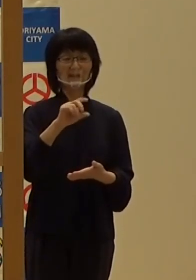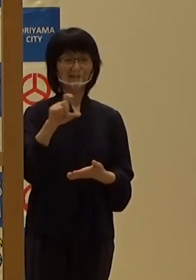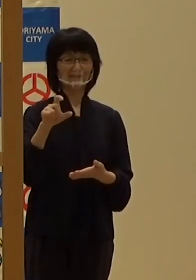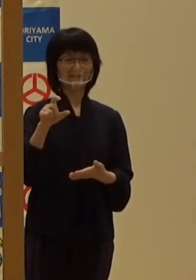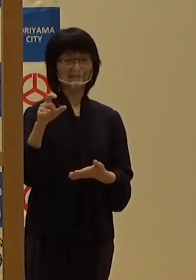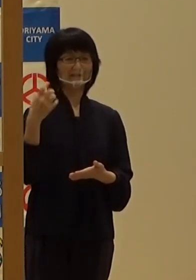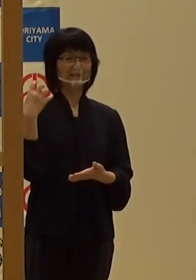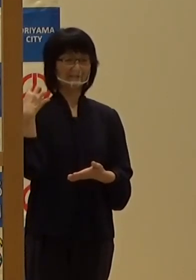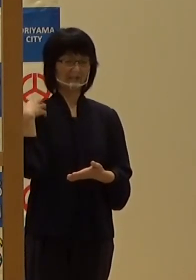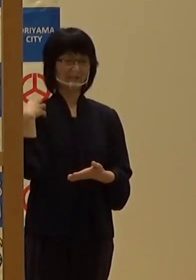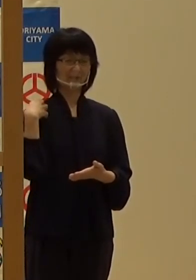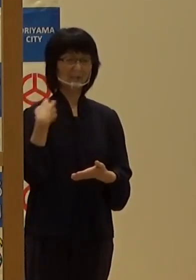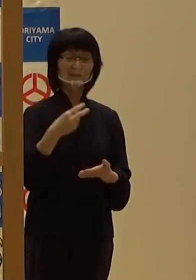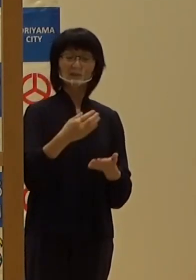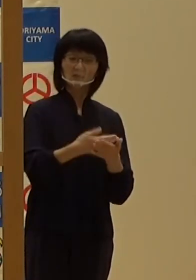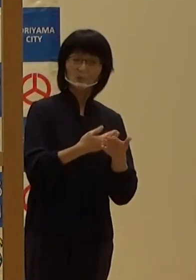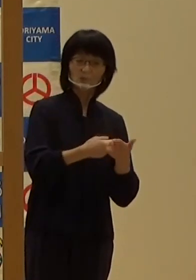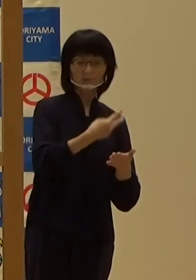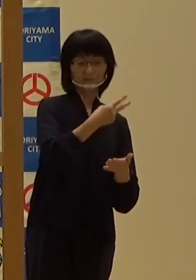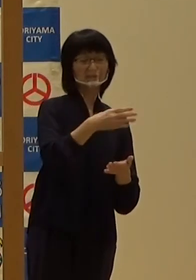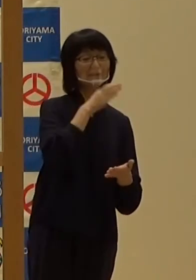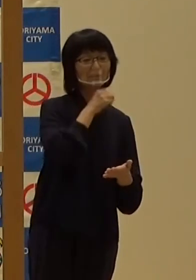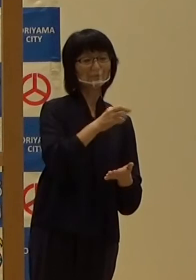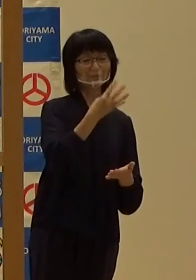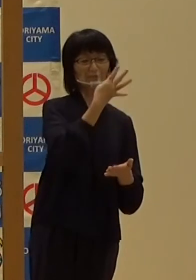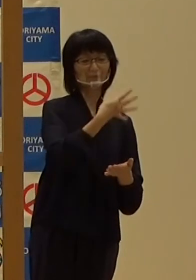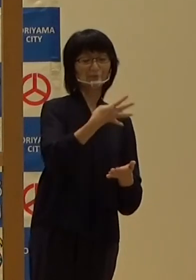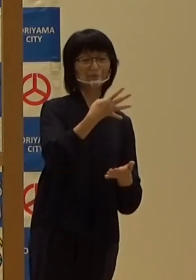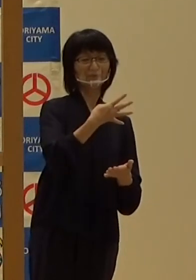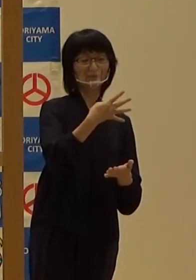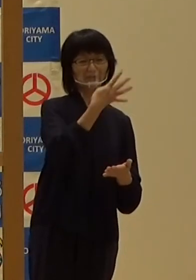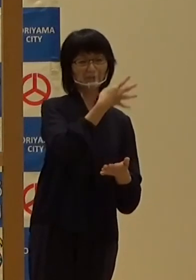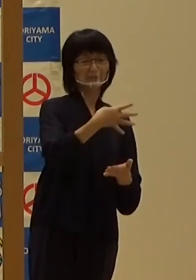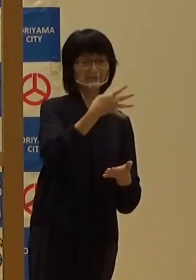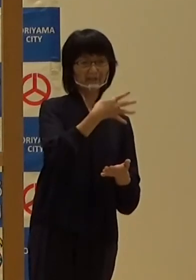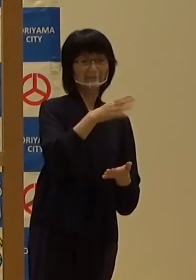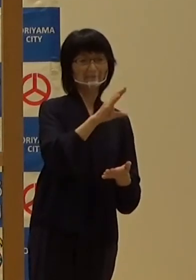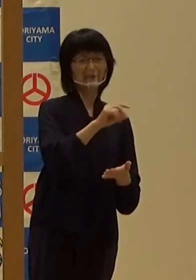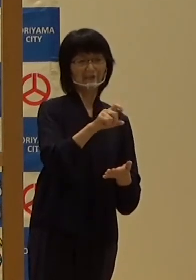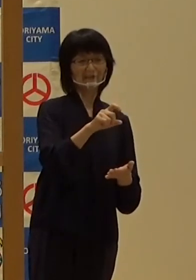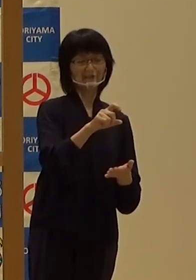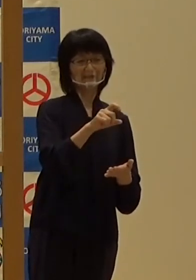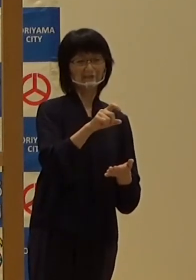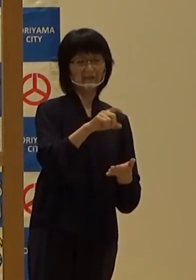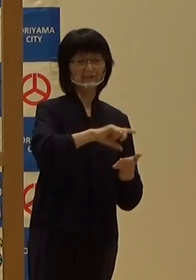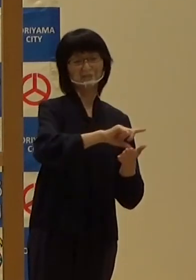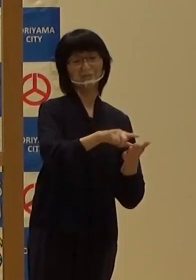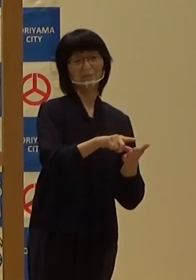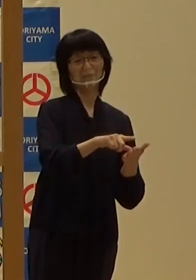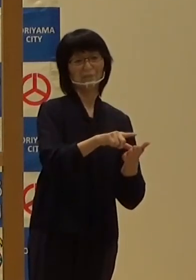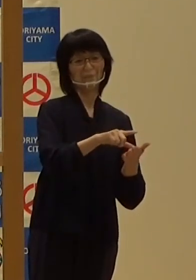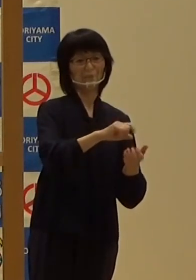残りの9割2億8400万円が地方債、一般財源としては、